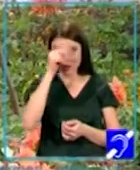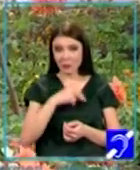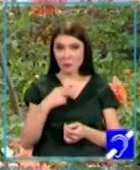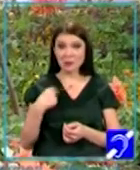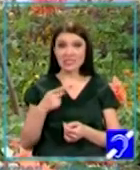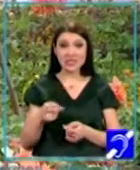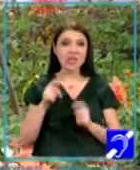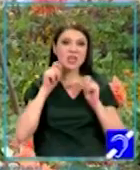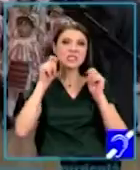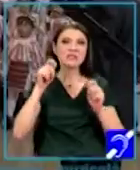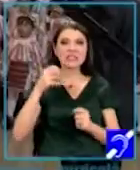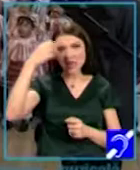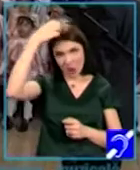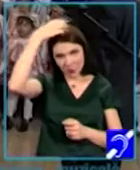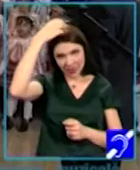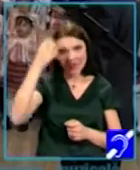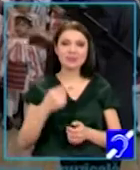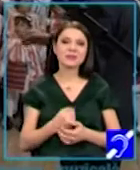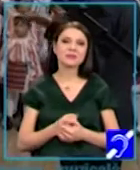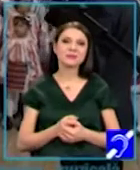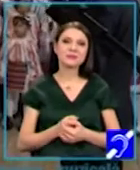Biserica Sfinții Împărați.